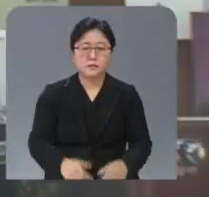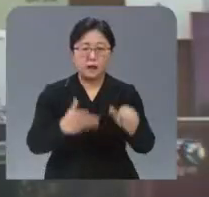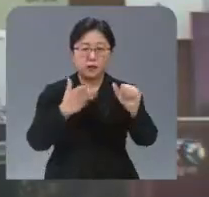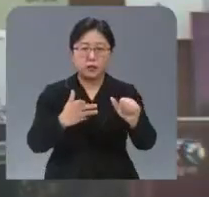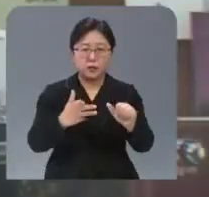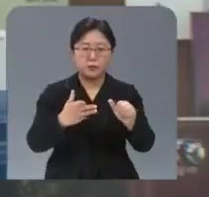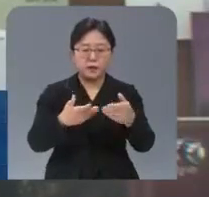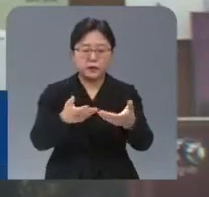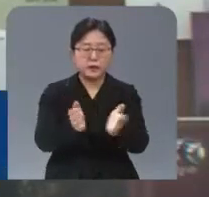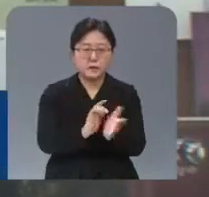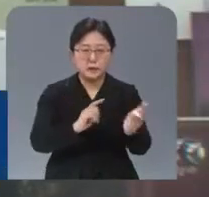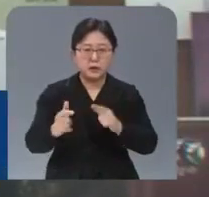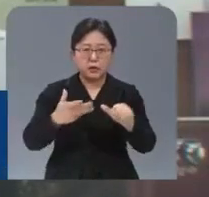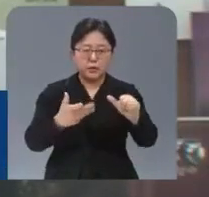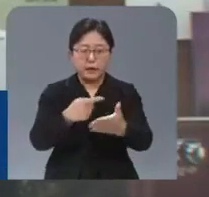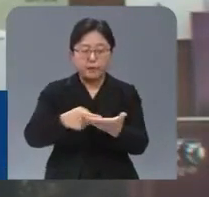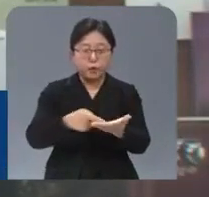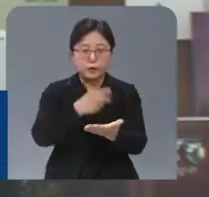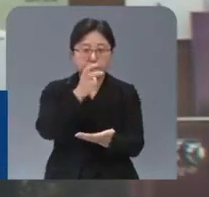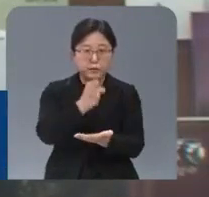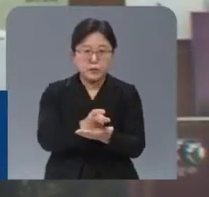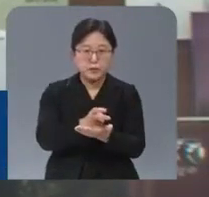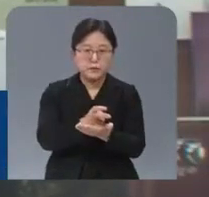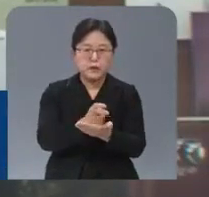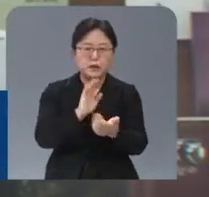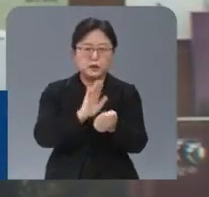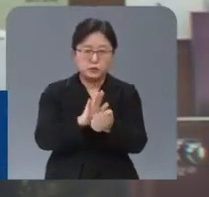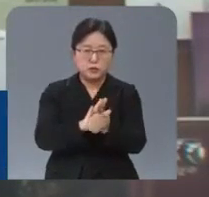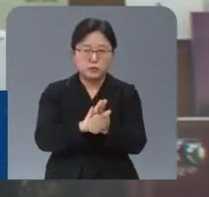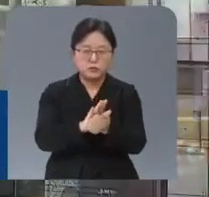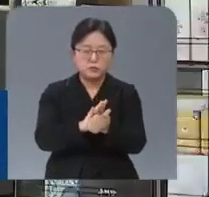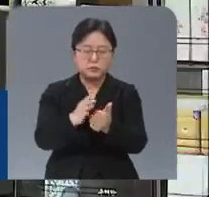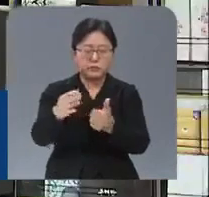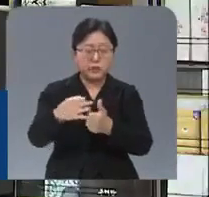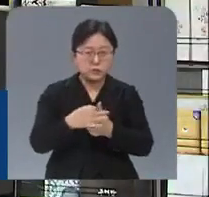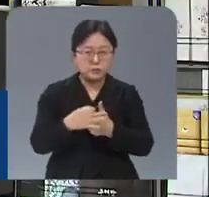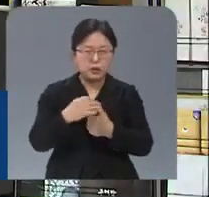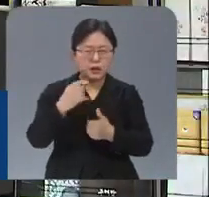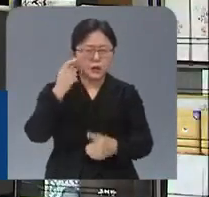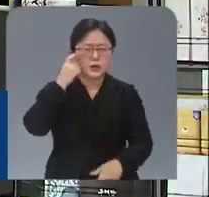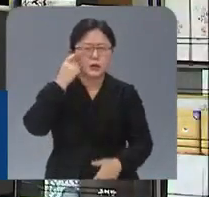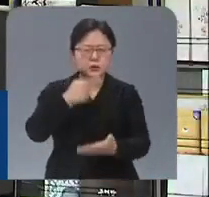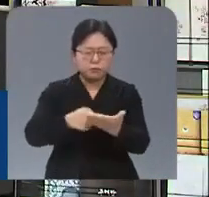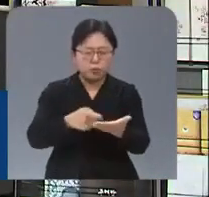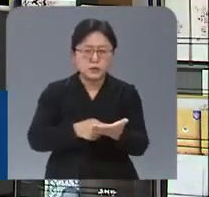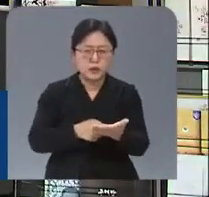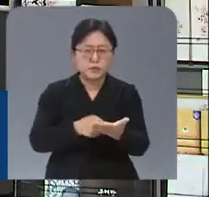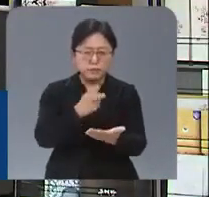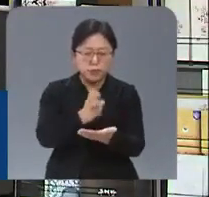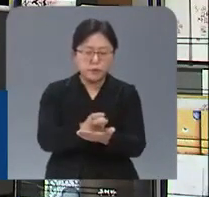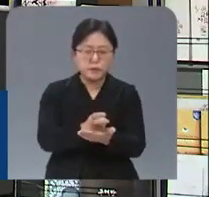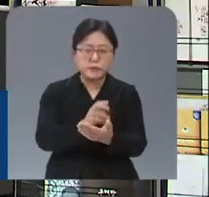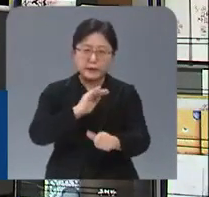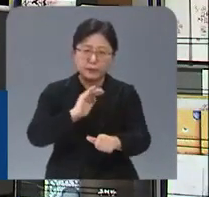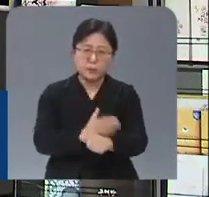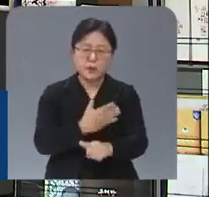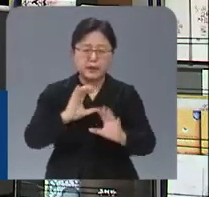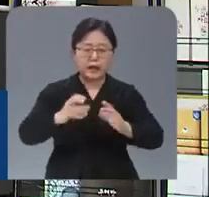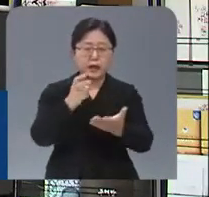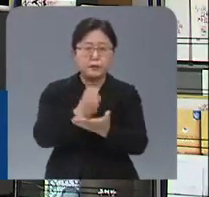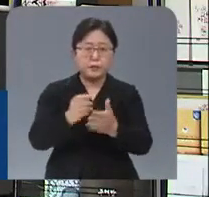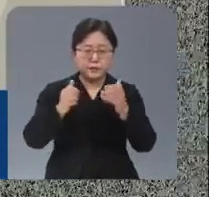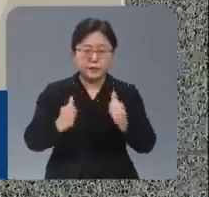v8 단체들이 5.18 보상법에 따라 지원금을 받으면 정신적 손해배상 청구를 막는 법 조항은 위헌이라는 헌법재판소의